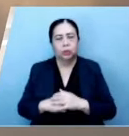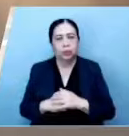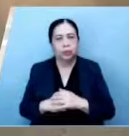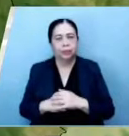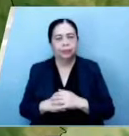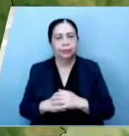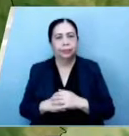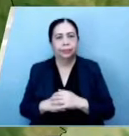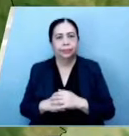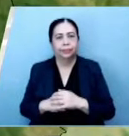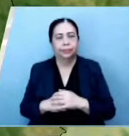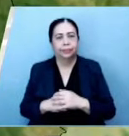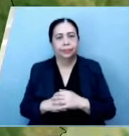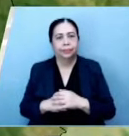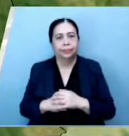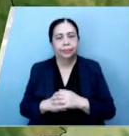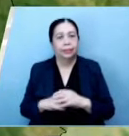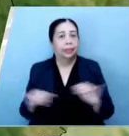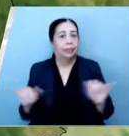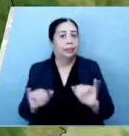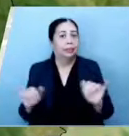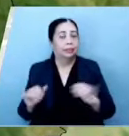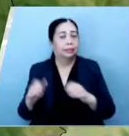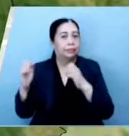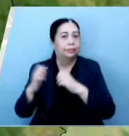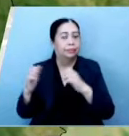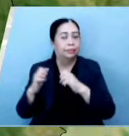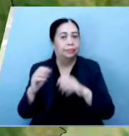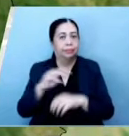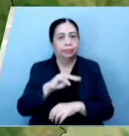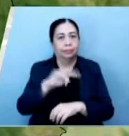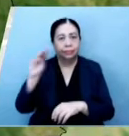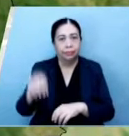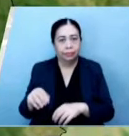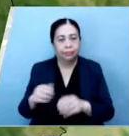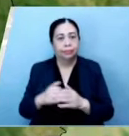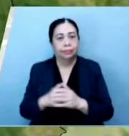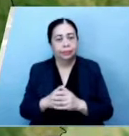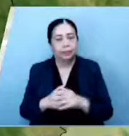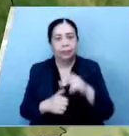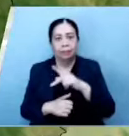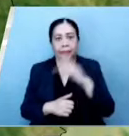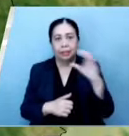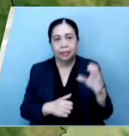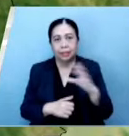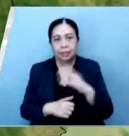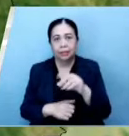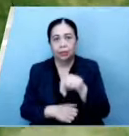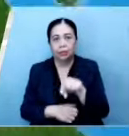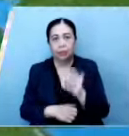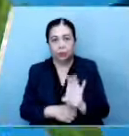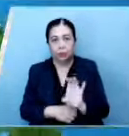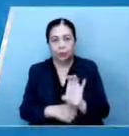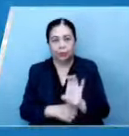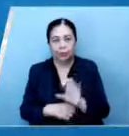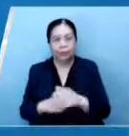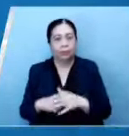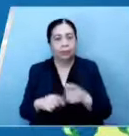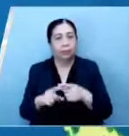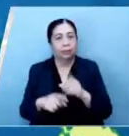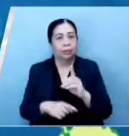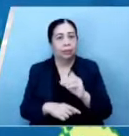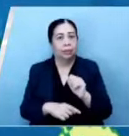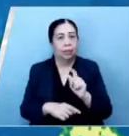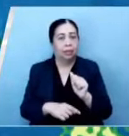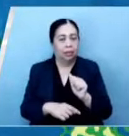PAGASA. Ganyan din ang inaasahan sa Metro Manila gaya ng Pasay at Quezon City. Base sa datos ng MetroWeather,